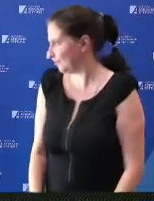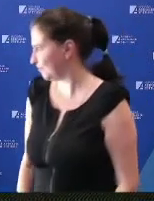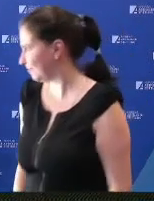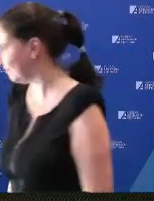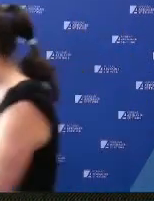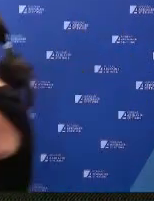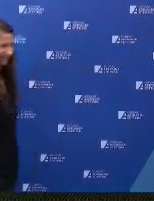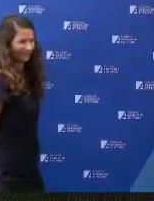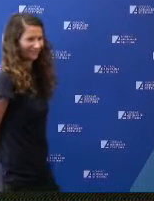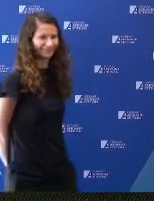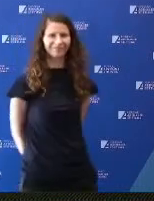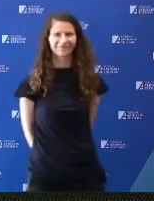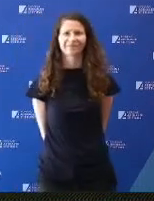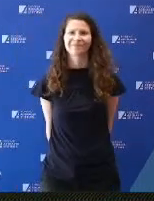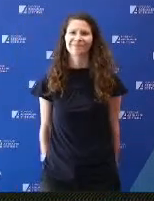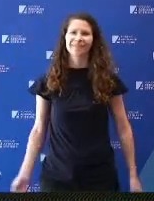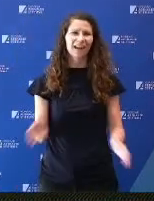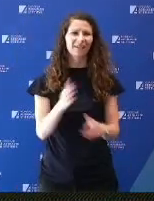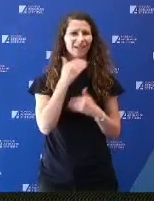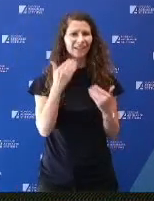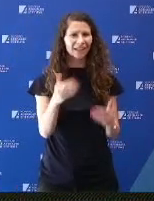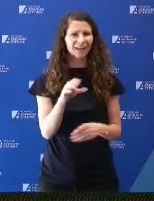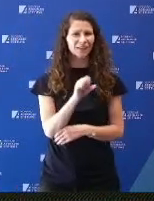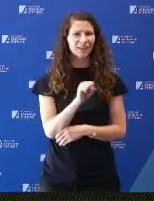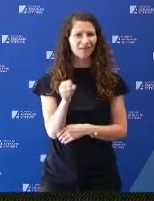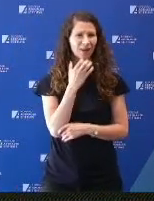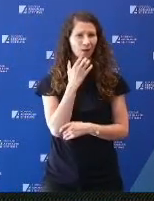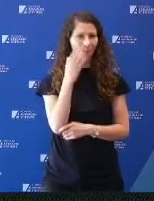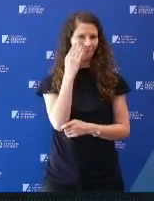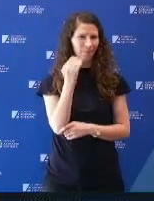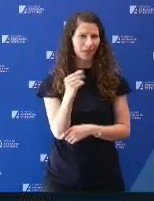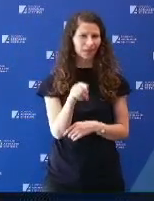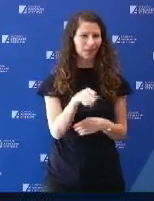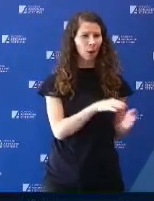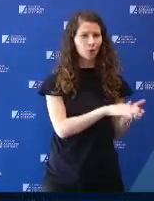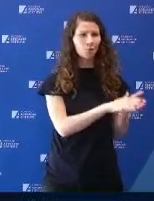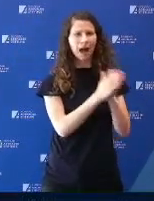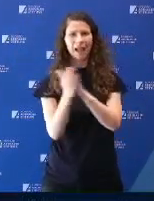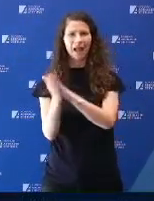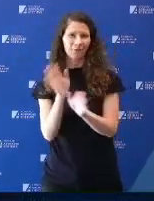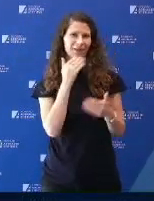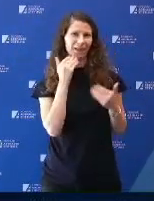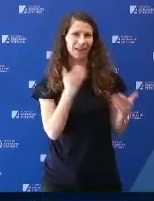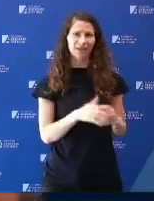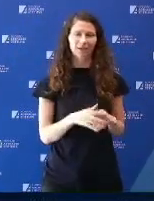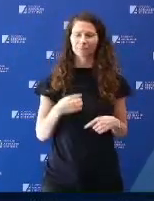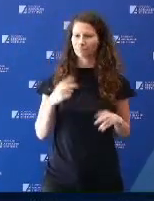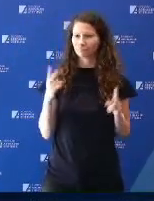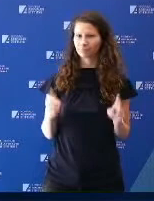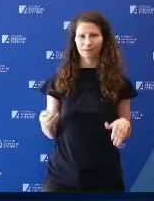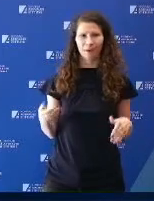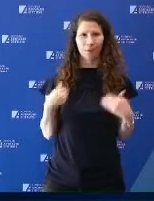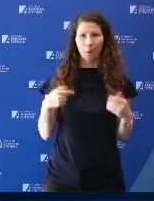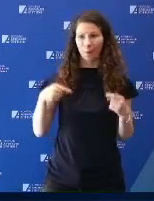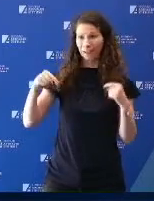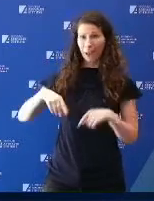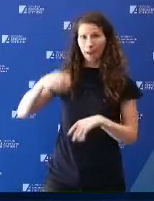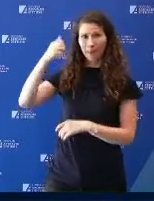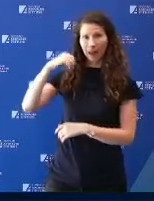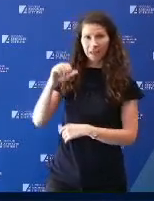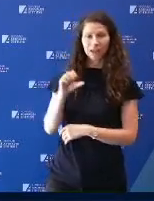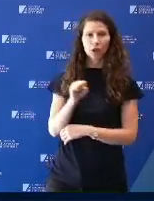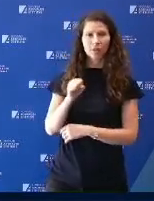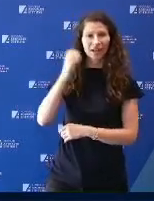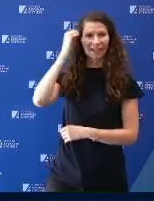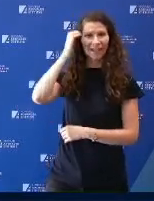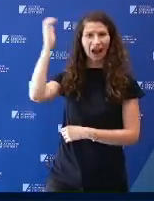Ja, vielen Dank, Stefan Hofmann, für die Überleitung. Ich freue mich ganz besonders, hier in Berlin Stefanie Kaiser begrüßen